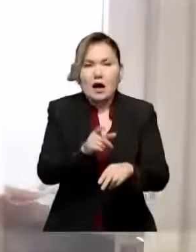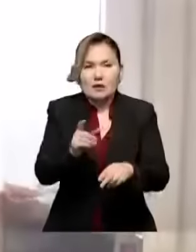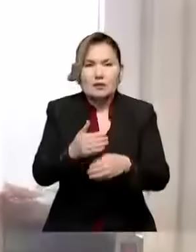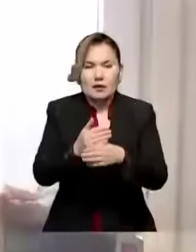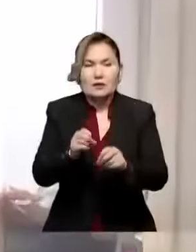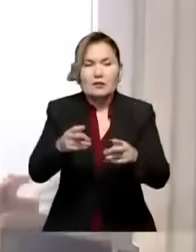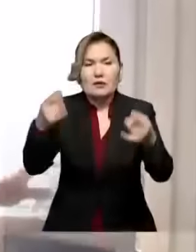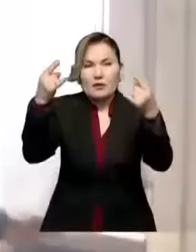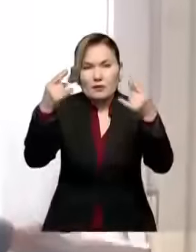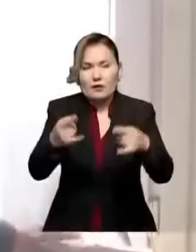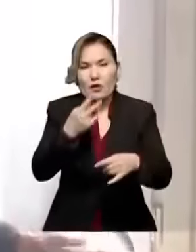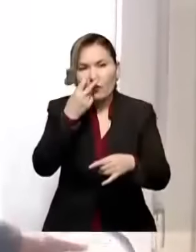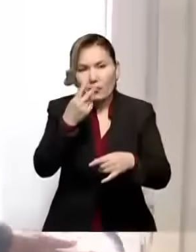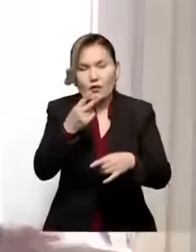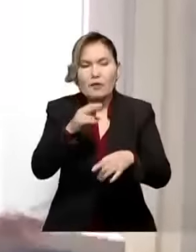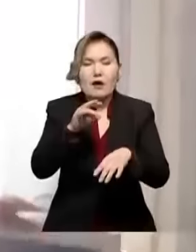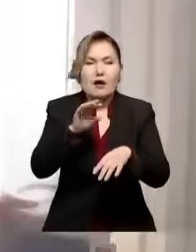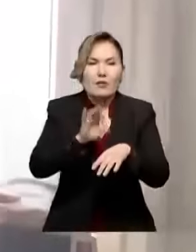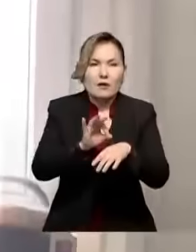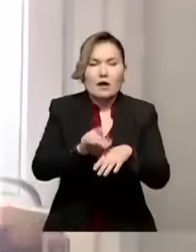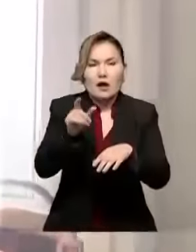Монитор аурудың жағдайын көрсететін бүкіл.